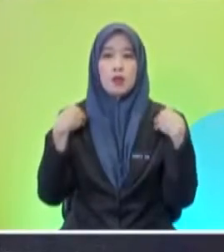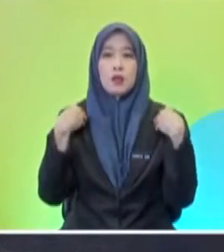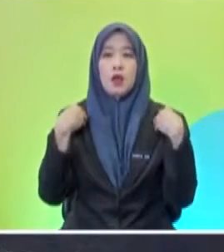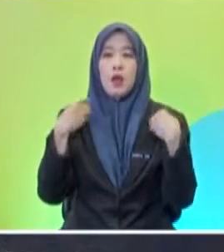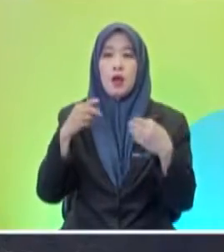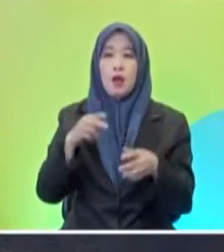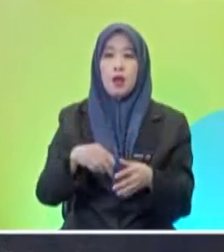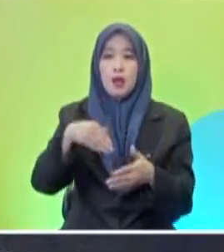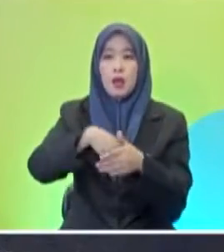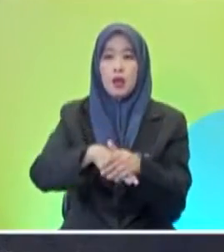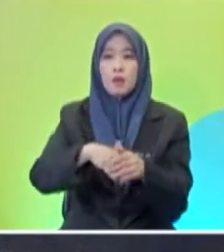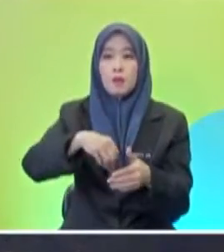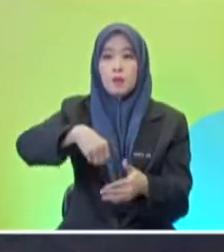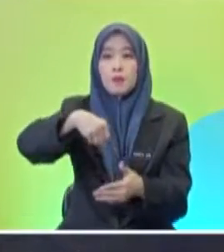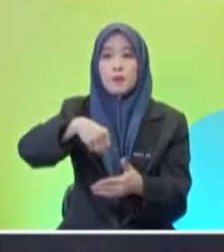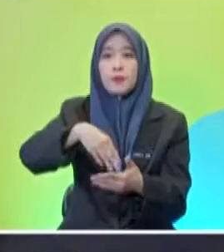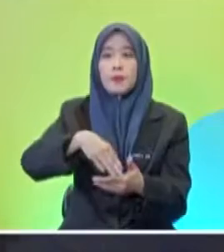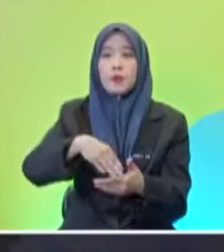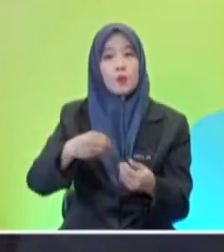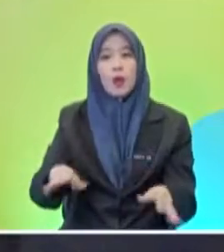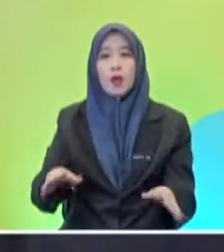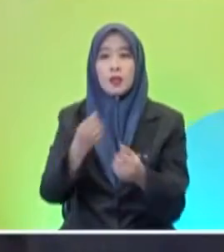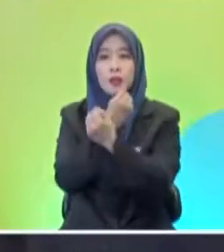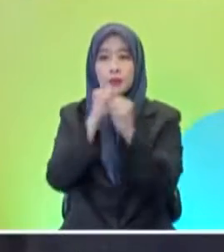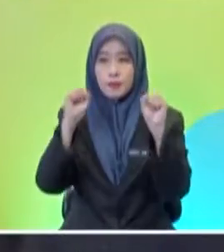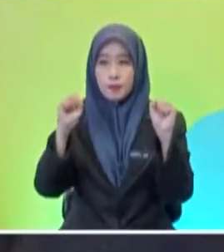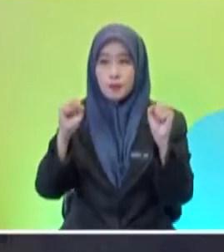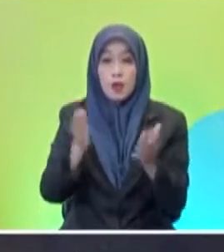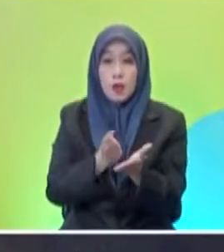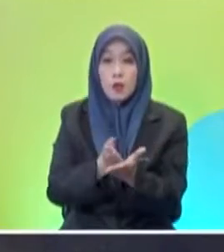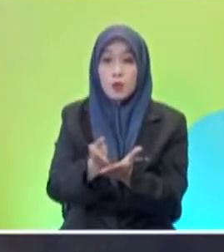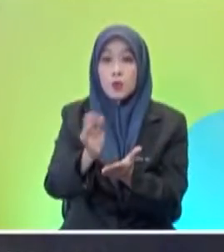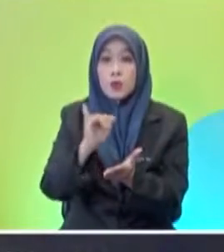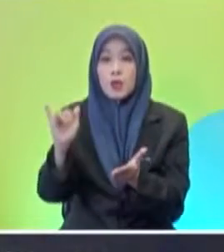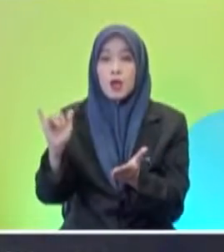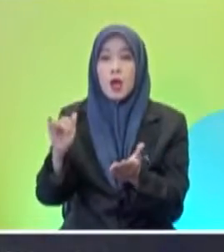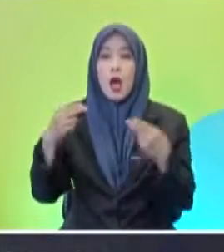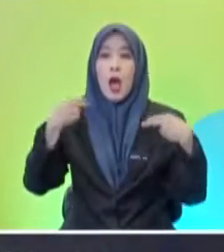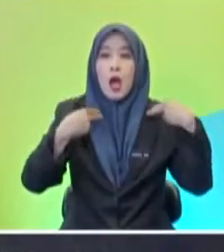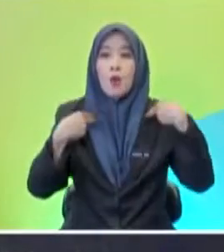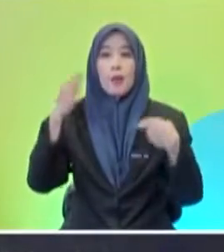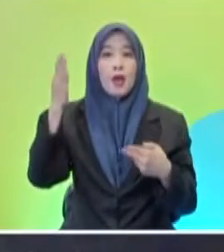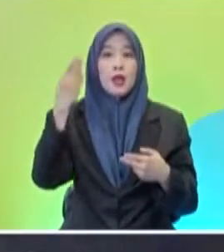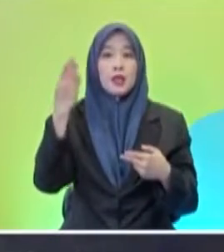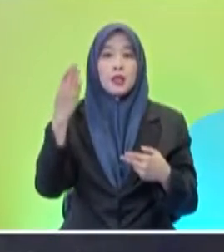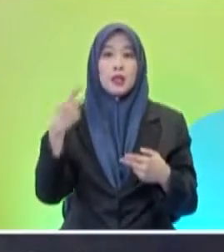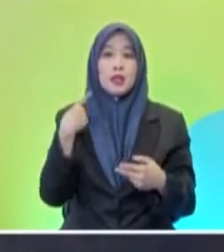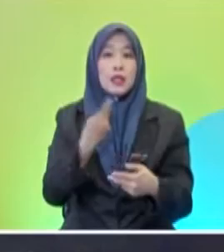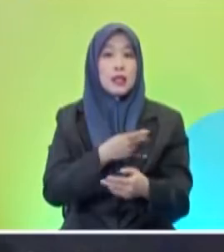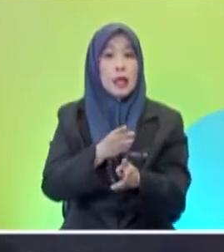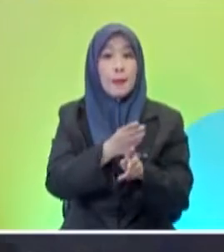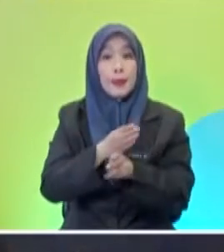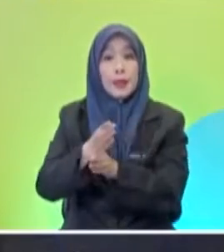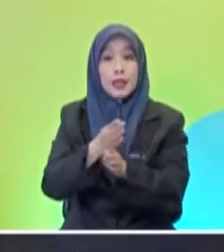beli dah siap, kan? Okey. Seterusnya. Yes, haiwan yang biasa juga kita bela kat rumah. Ni